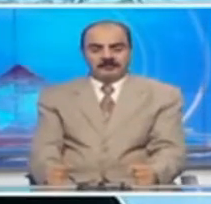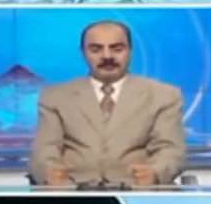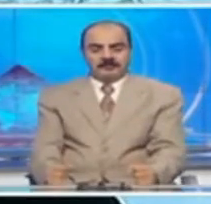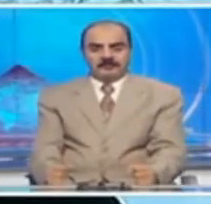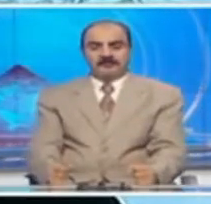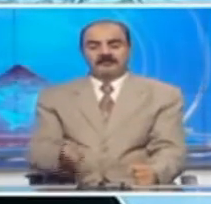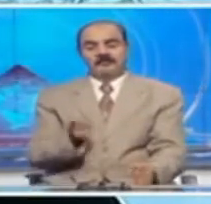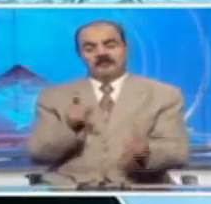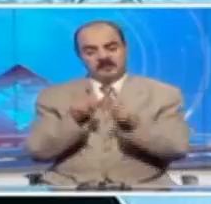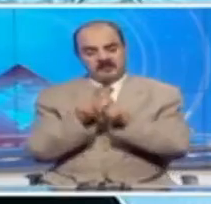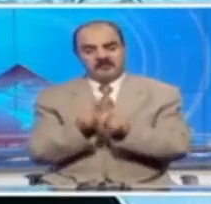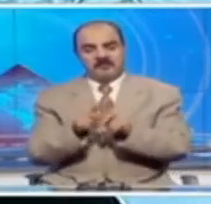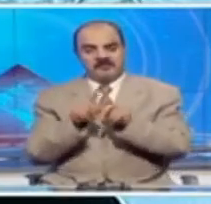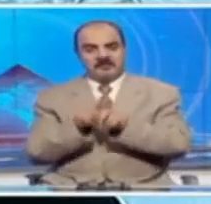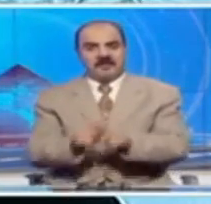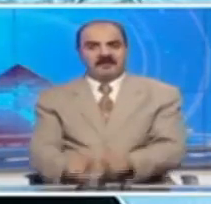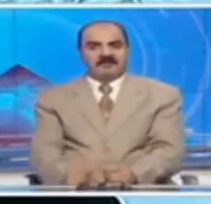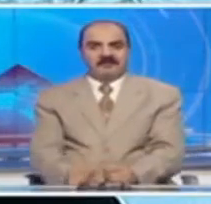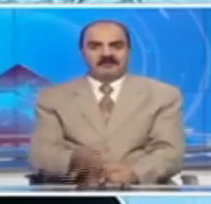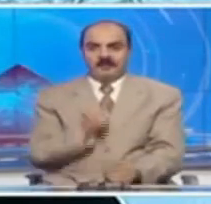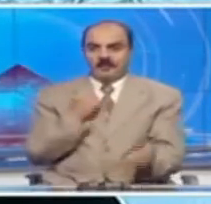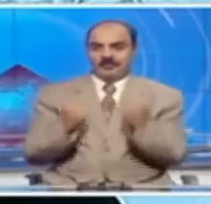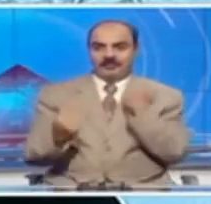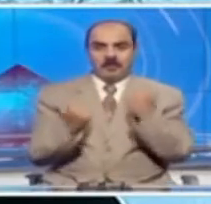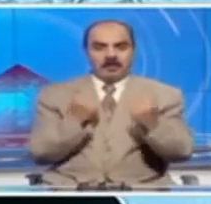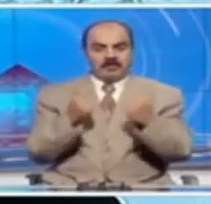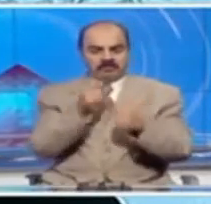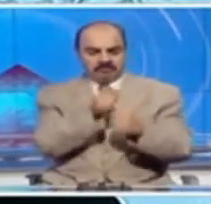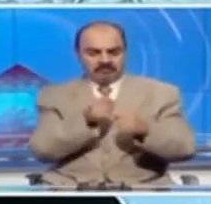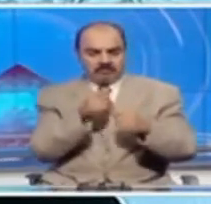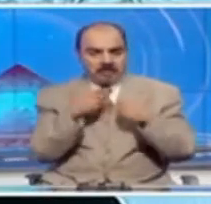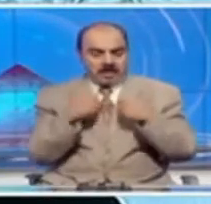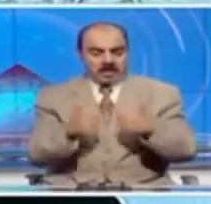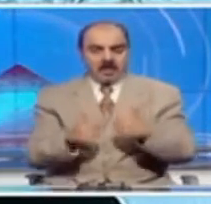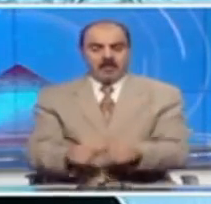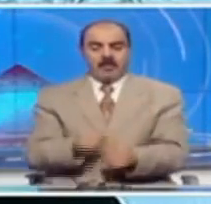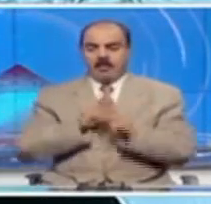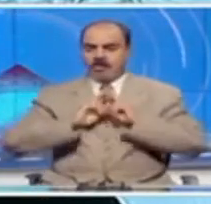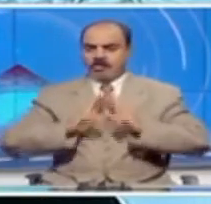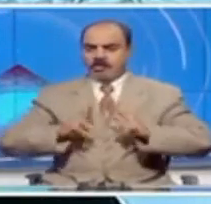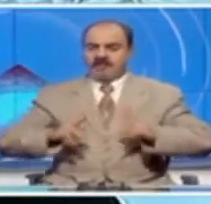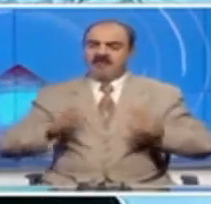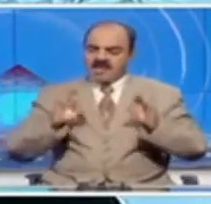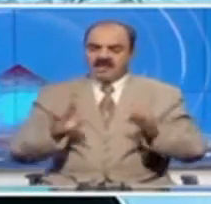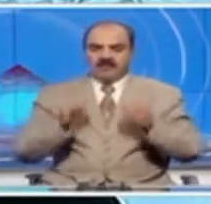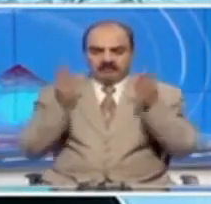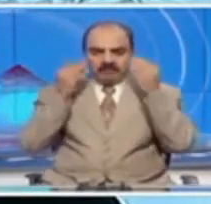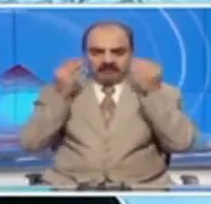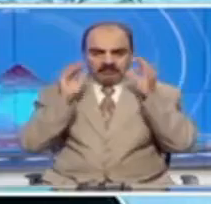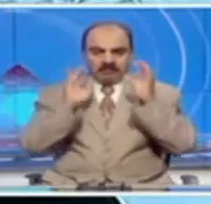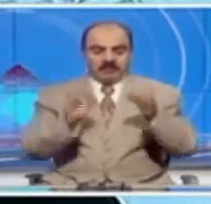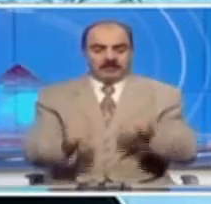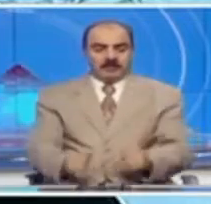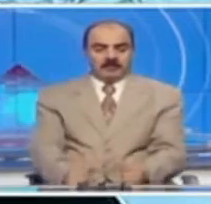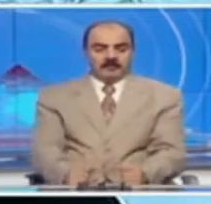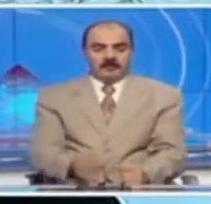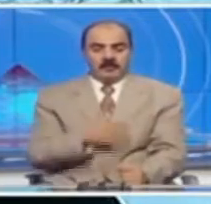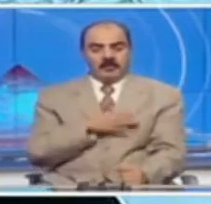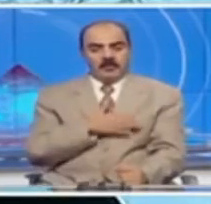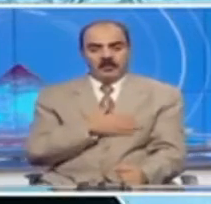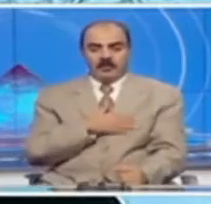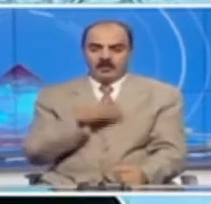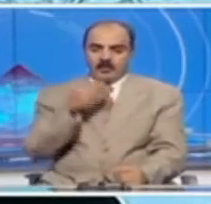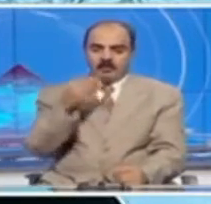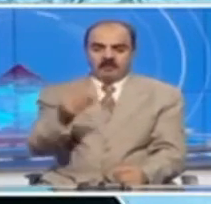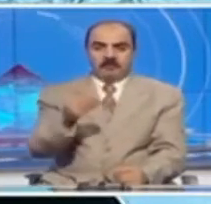وما يقترن به من أنشطة البحث العلمي في شتى الميادين، أود الإشادة